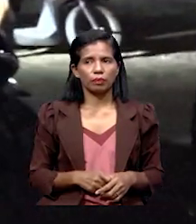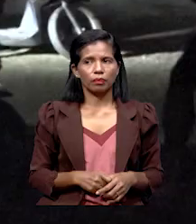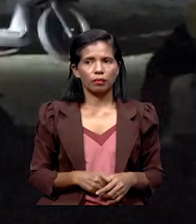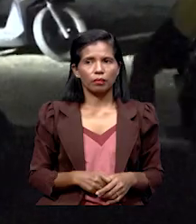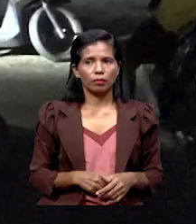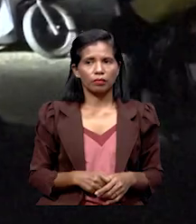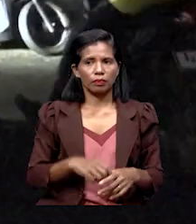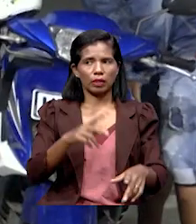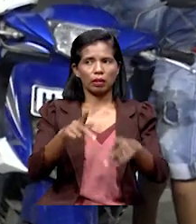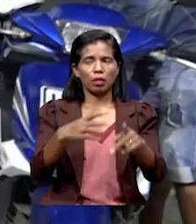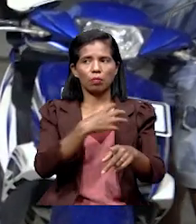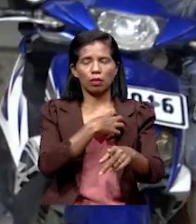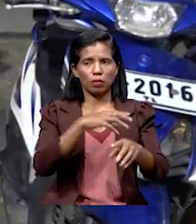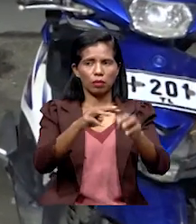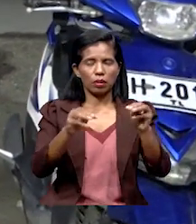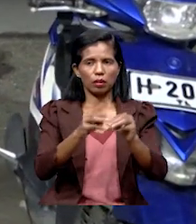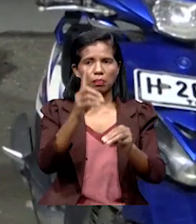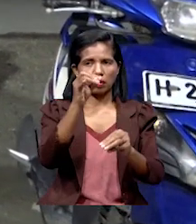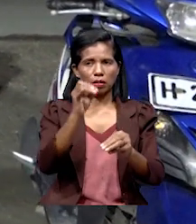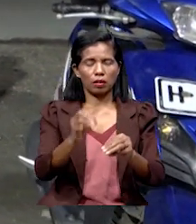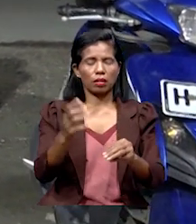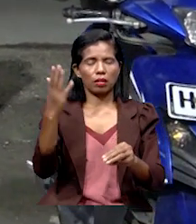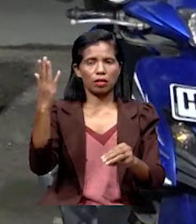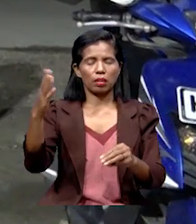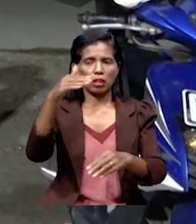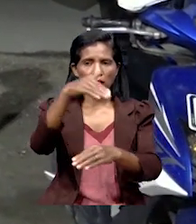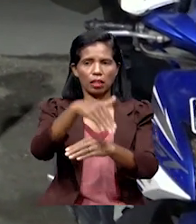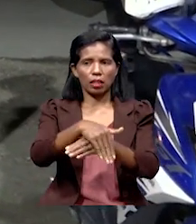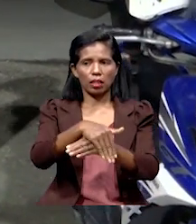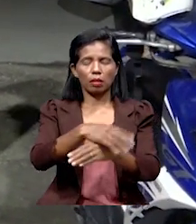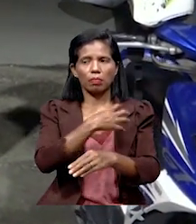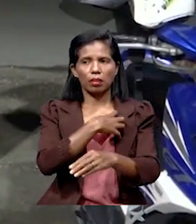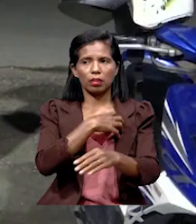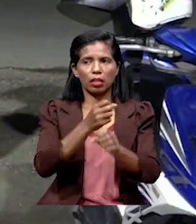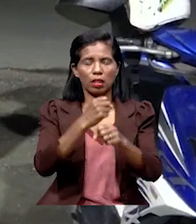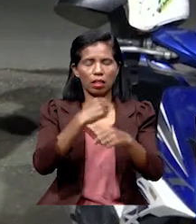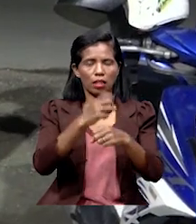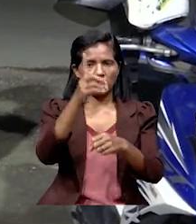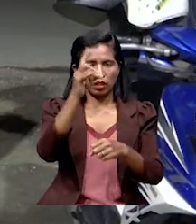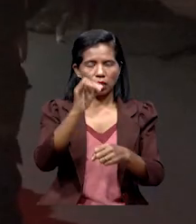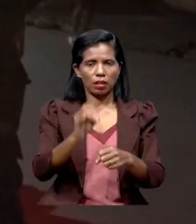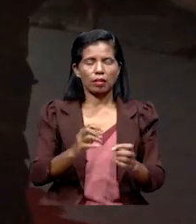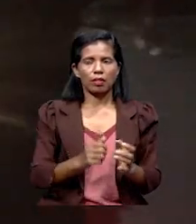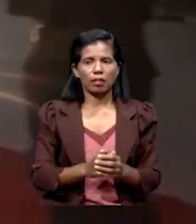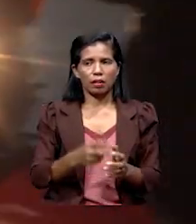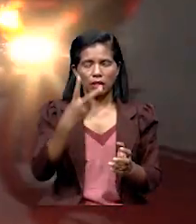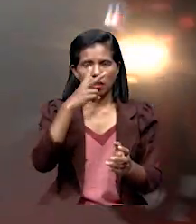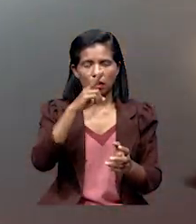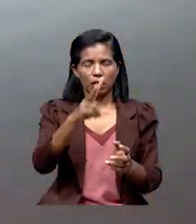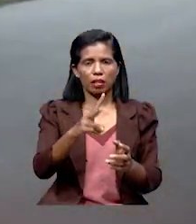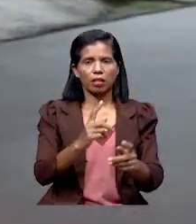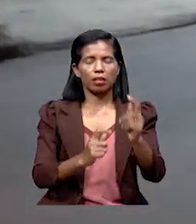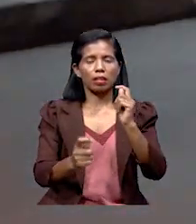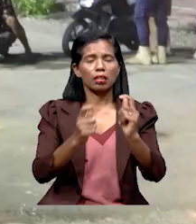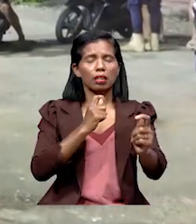Cidadão nebe pentel munisipi dili capturane iha operasong kalan nebe polisia halau iha kapital dili. Operasong kalan iha ba transporte